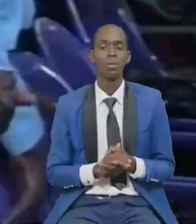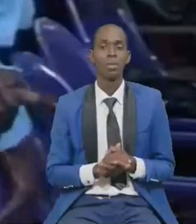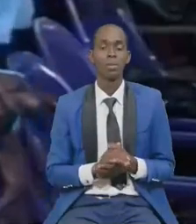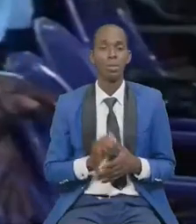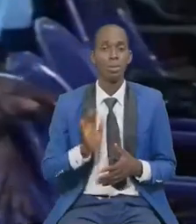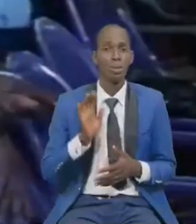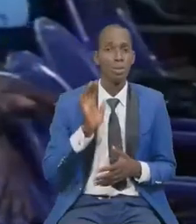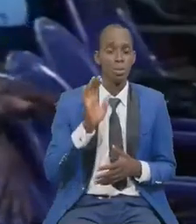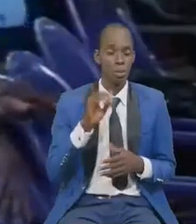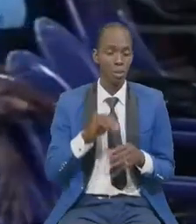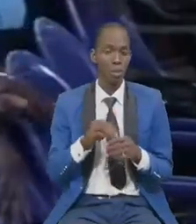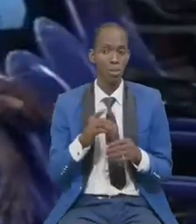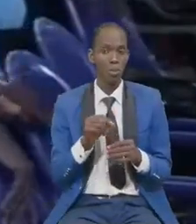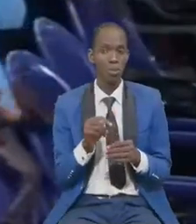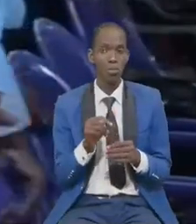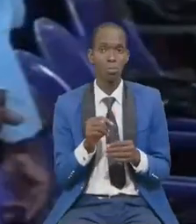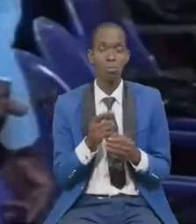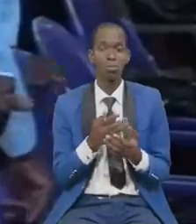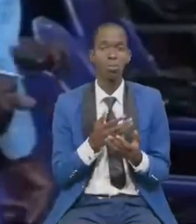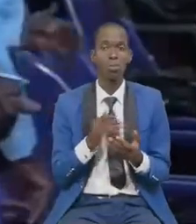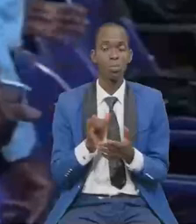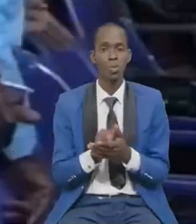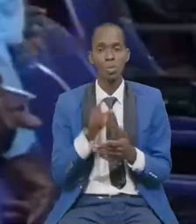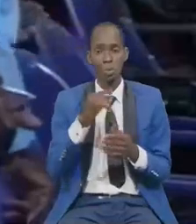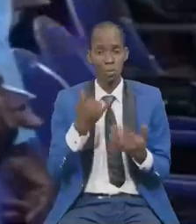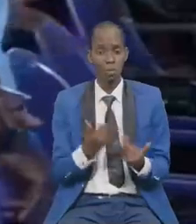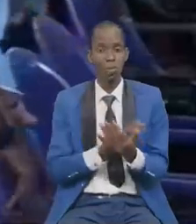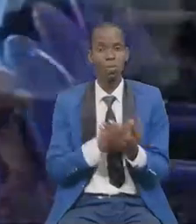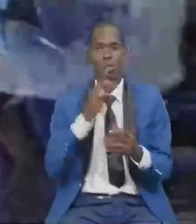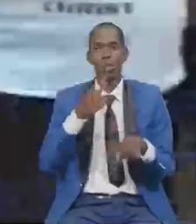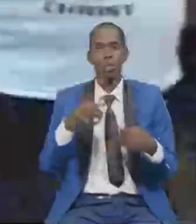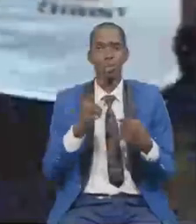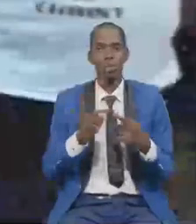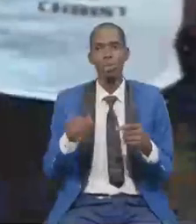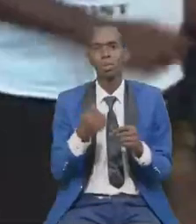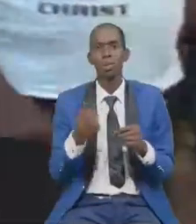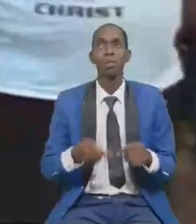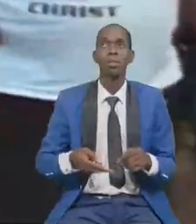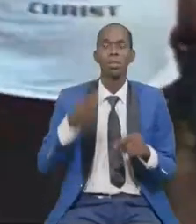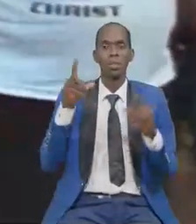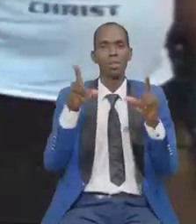Tu avances pour passer à un autre niveau de victoire dans ta vie.